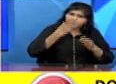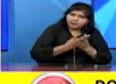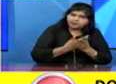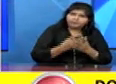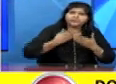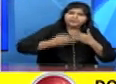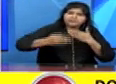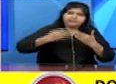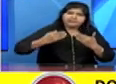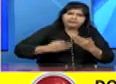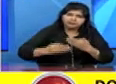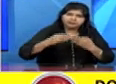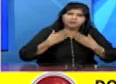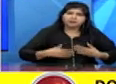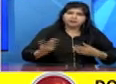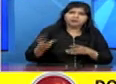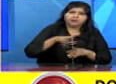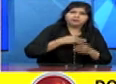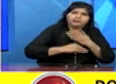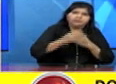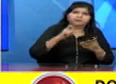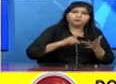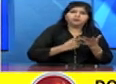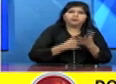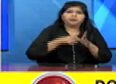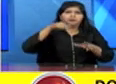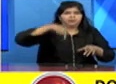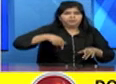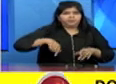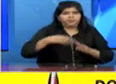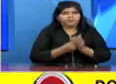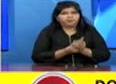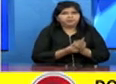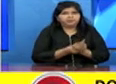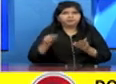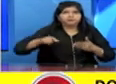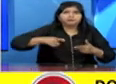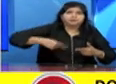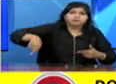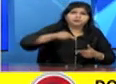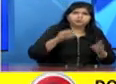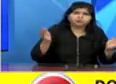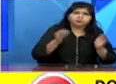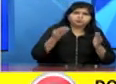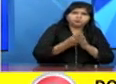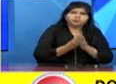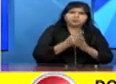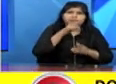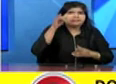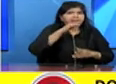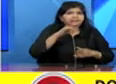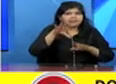वेल, दे आर रिकवरिंग आउट ऑफ द कोरोना वायरस। और अभी यहाँ पे जो सैंपल साइज तो वैसे छोटा है सर, 16 केसेस ही